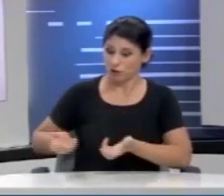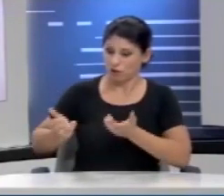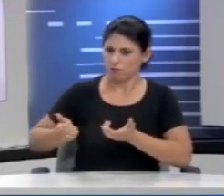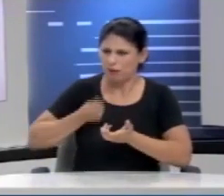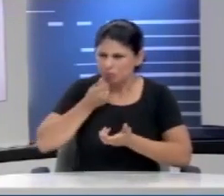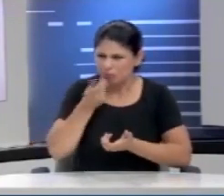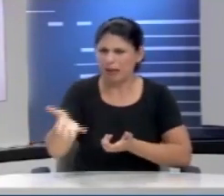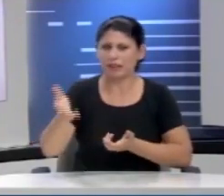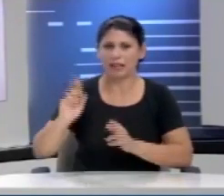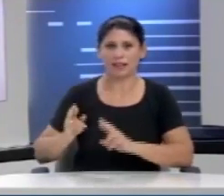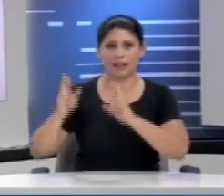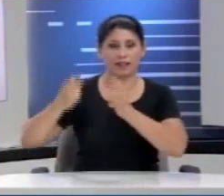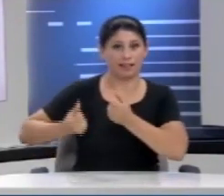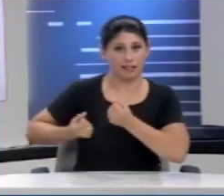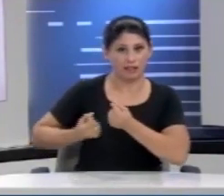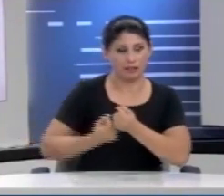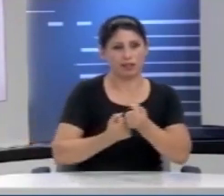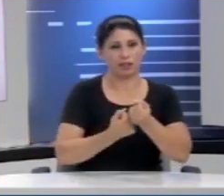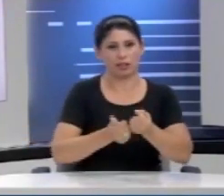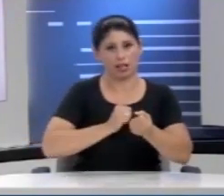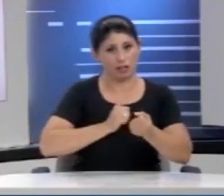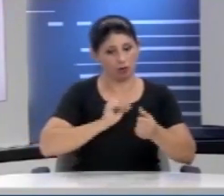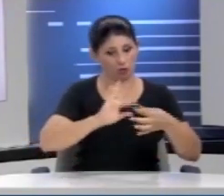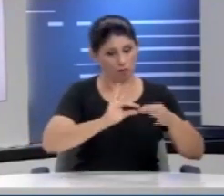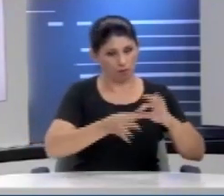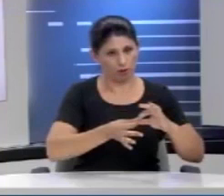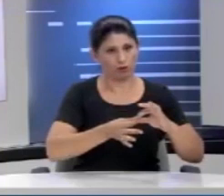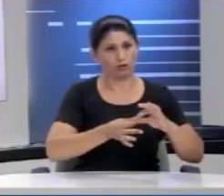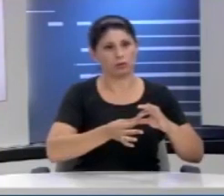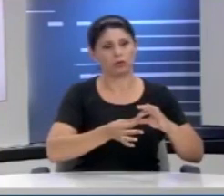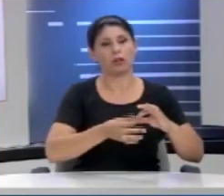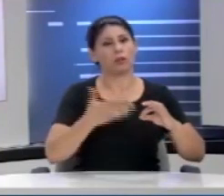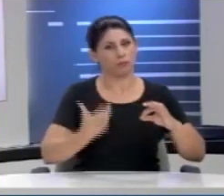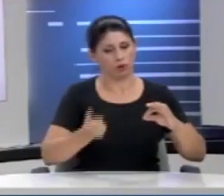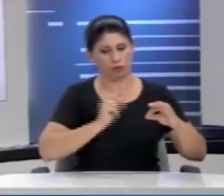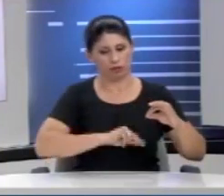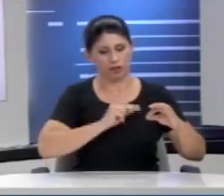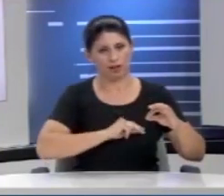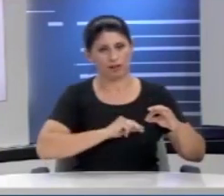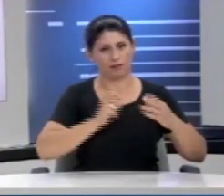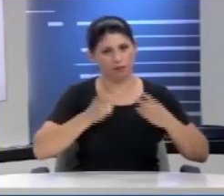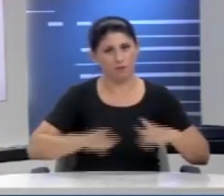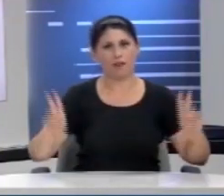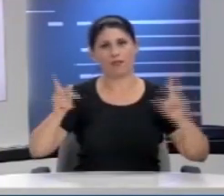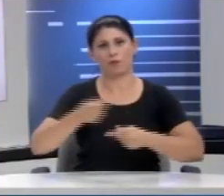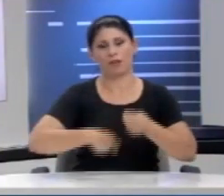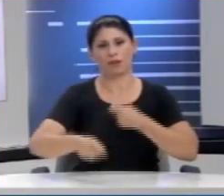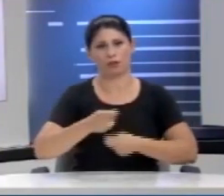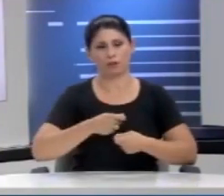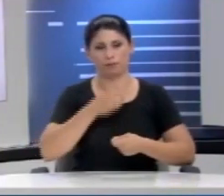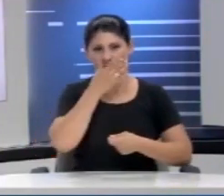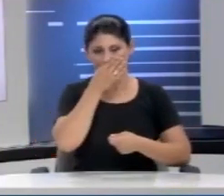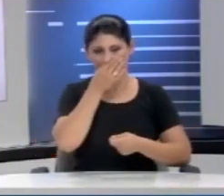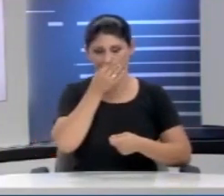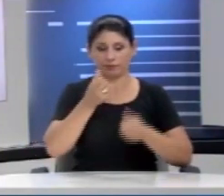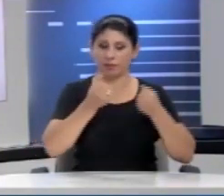σπατάλη ενέργειας για να στηρίξετε ιδιωτικούς ομίλους που βγάζουν κέρδη στην απελευθερωμένη αγορά.